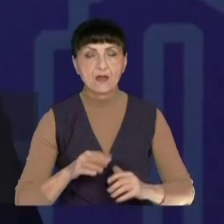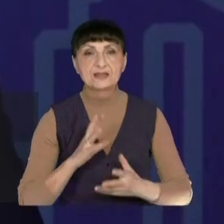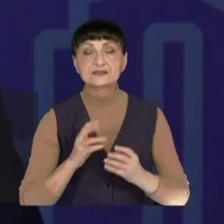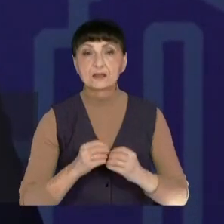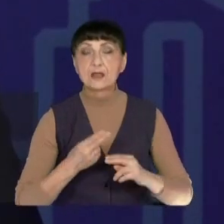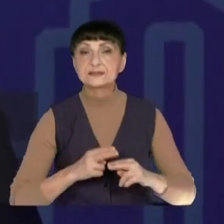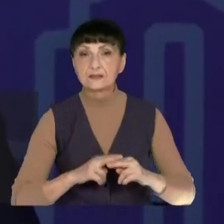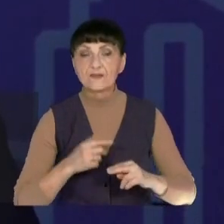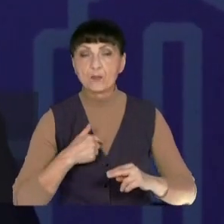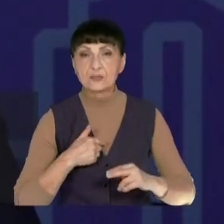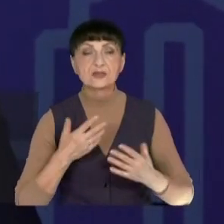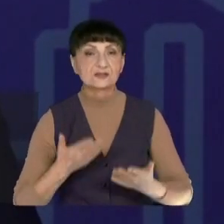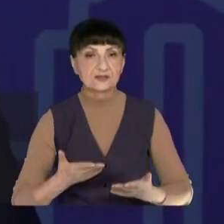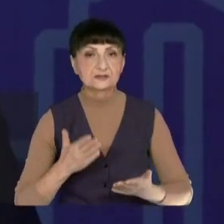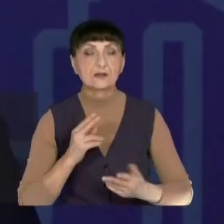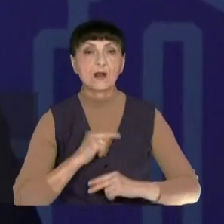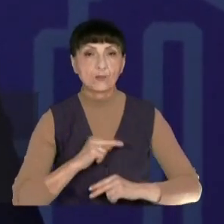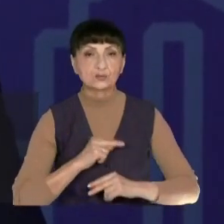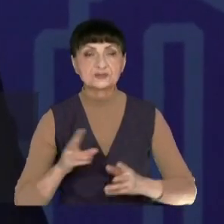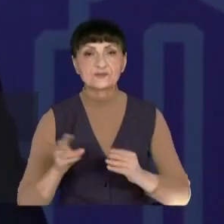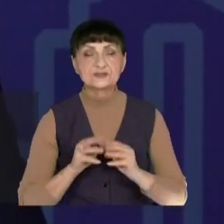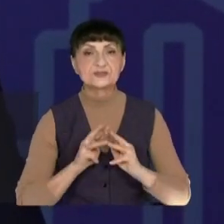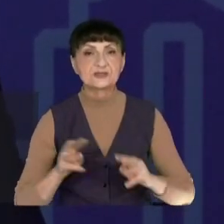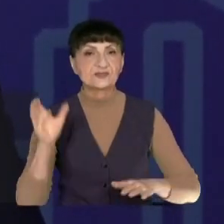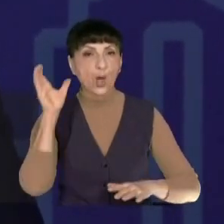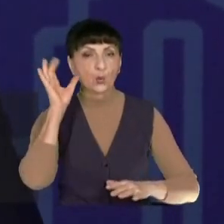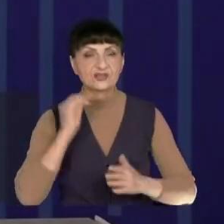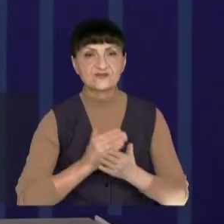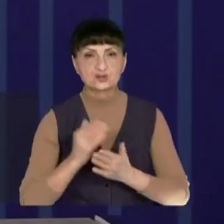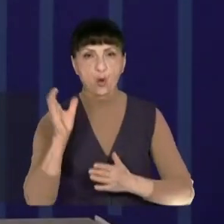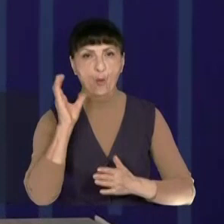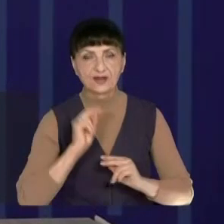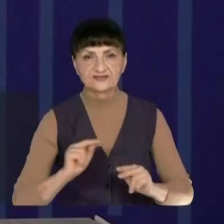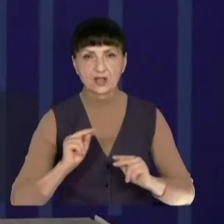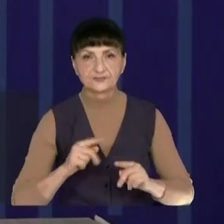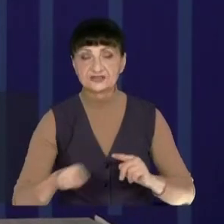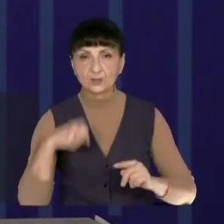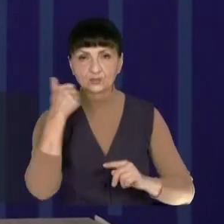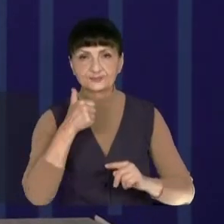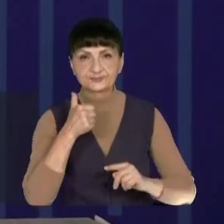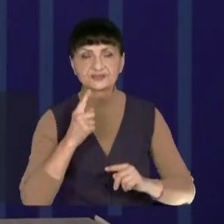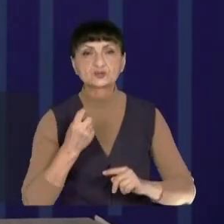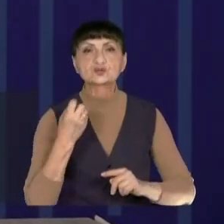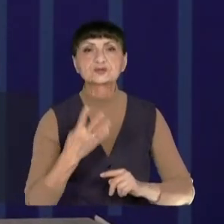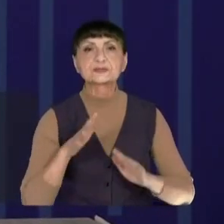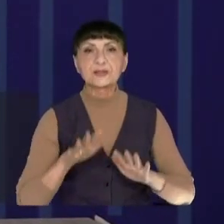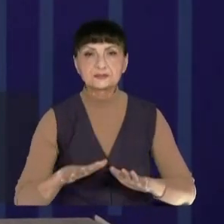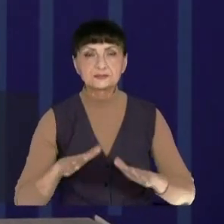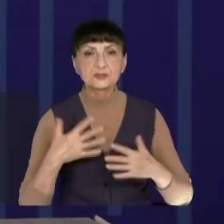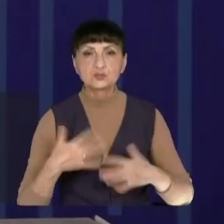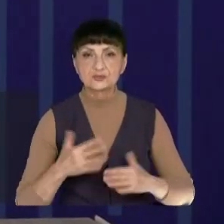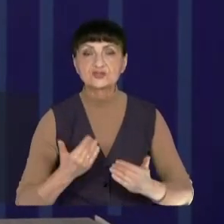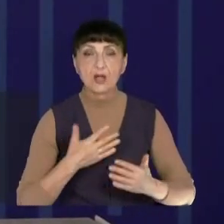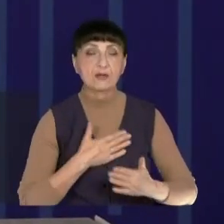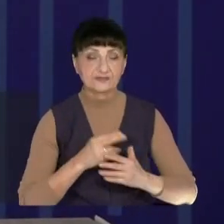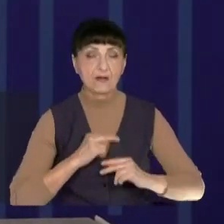этого, мы, соответственно, и строили работу совместно с Министерством науки и высшего образования. За этот год у нас 114 инвесторов, с которыми мы ведем сейчас